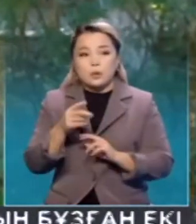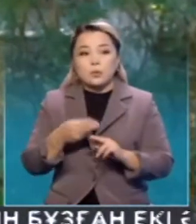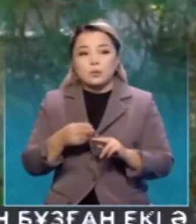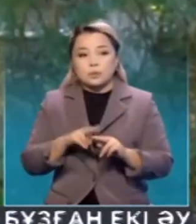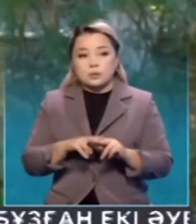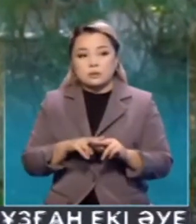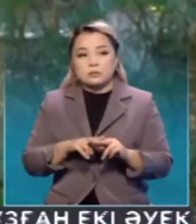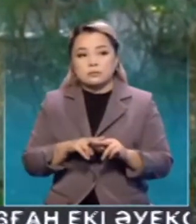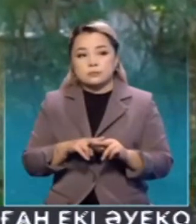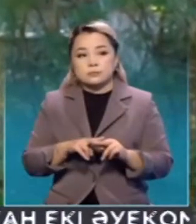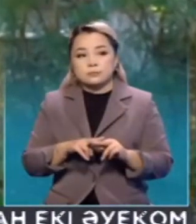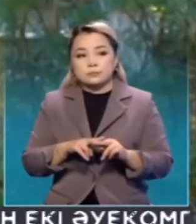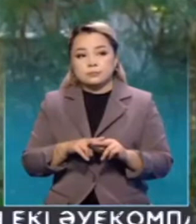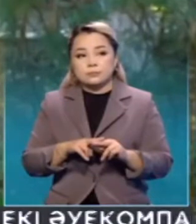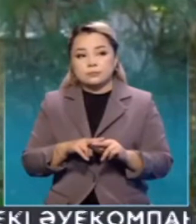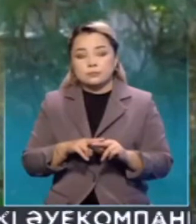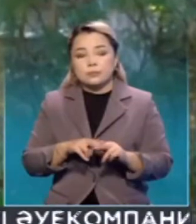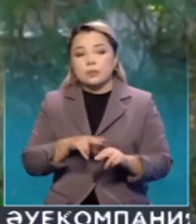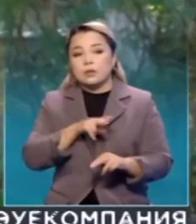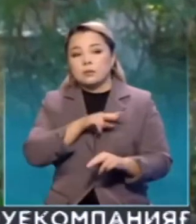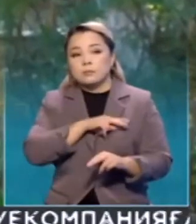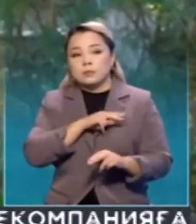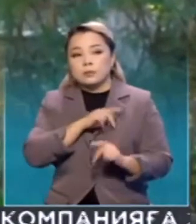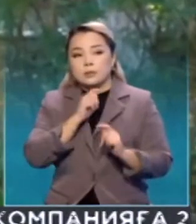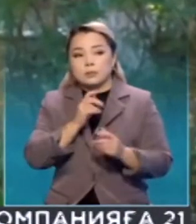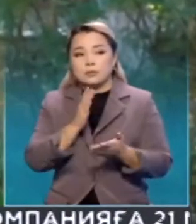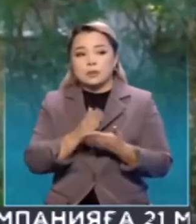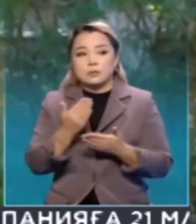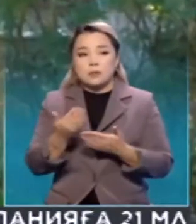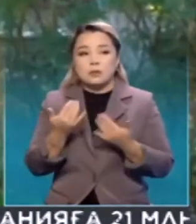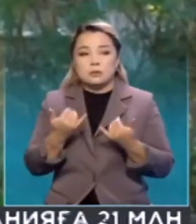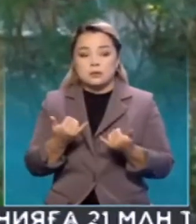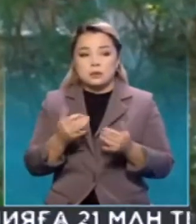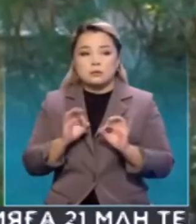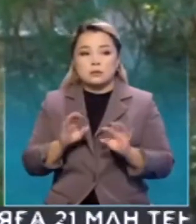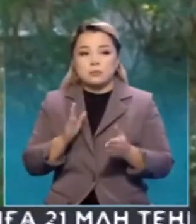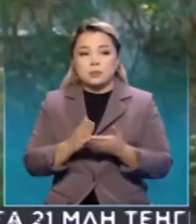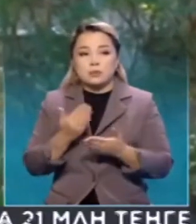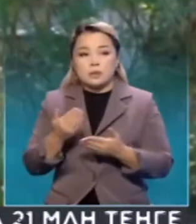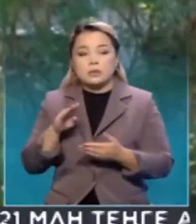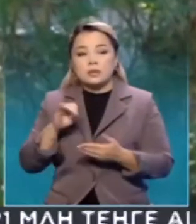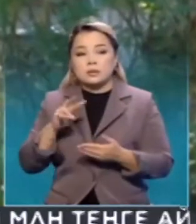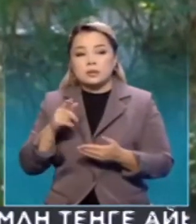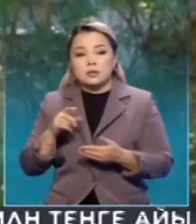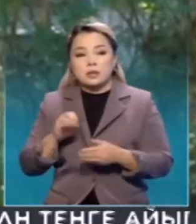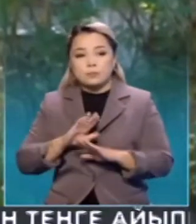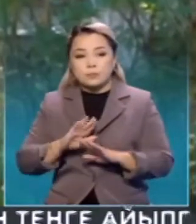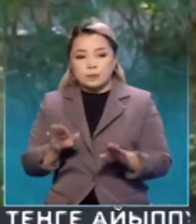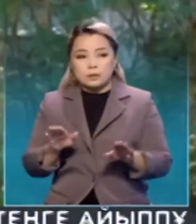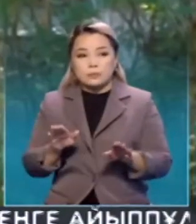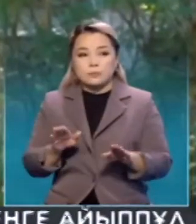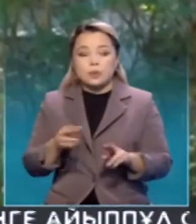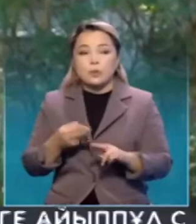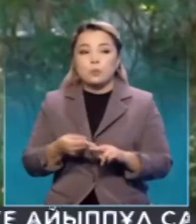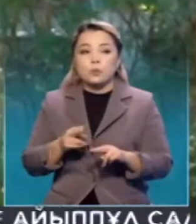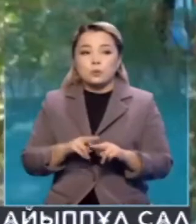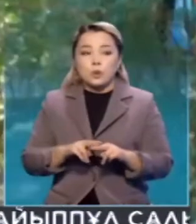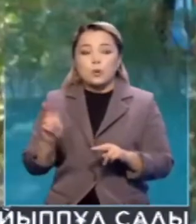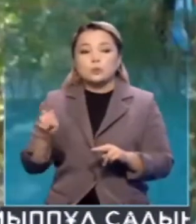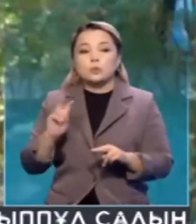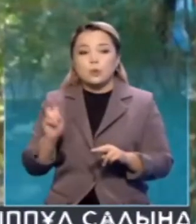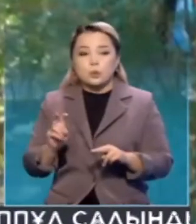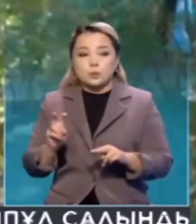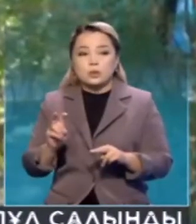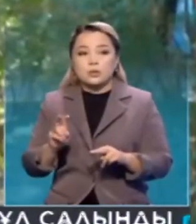соларға сыйақы ретінде не қалатын. Бірақ айтты, теңгелік емес деді. Бұл енді долларлық